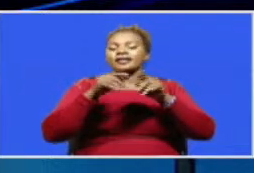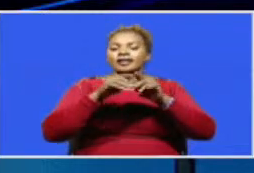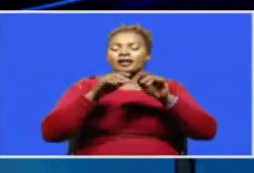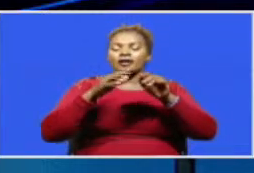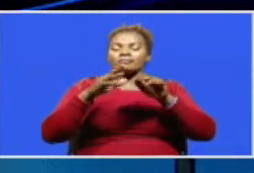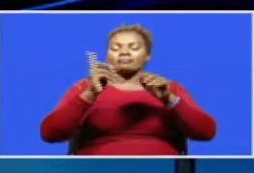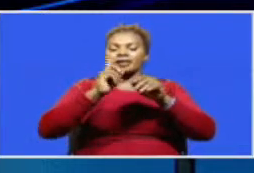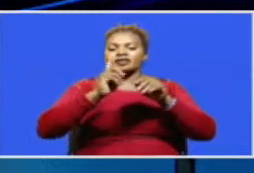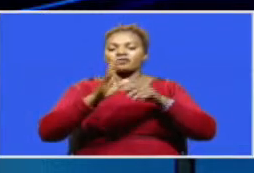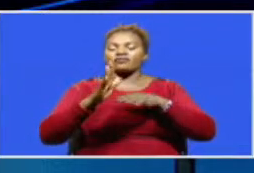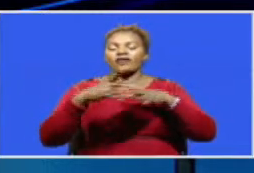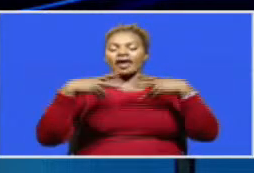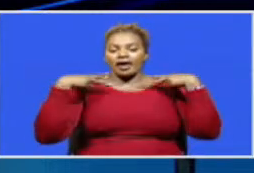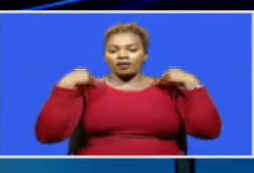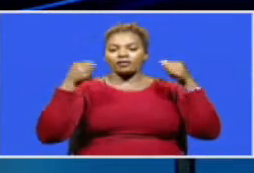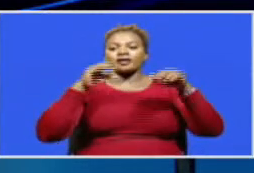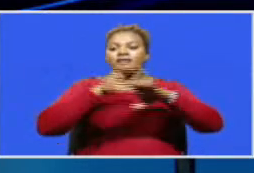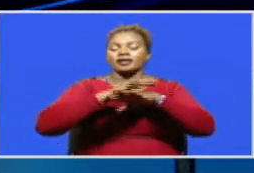Afya imepokea dozi